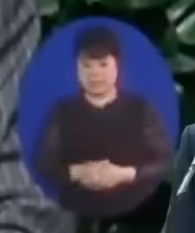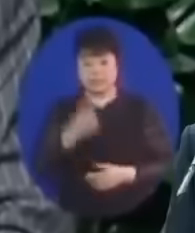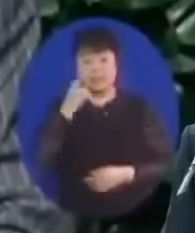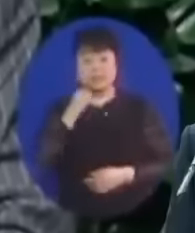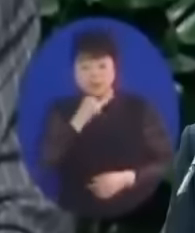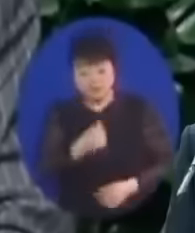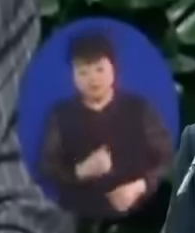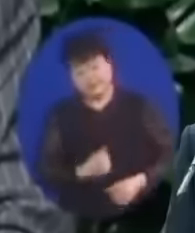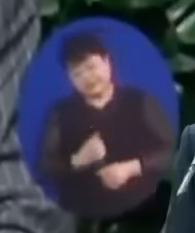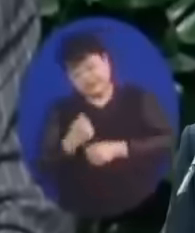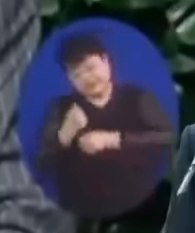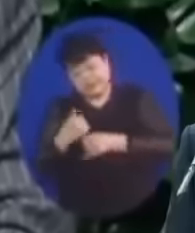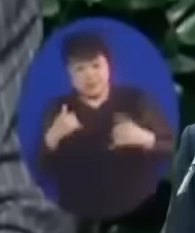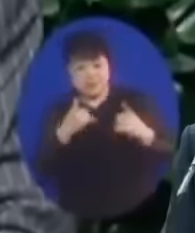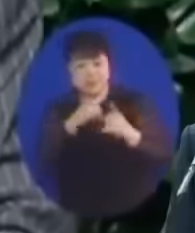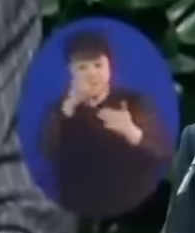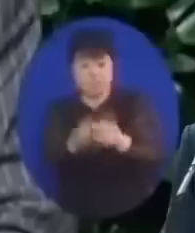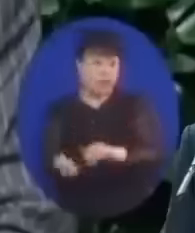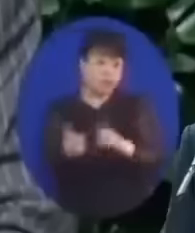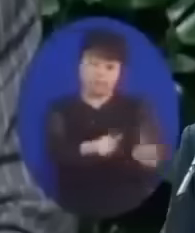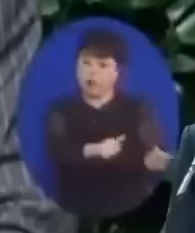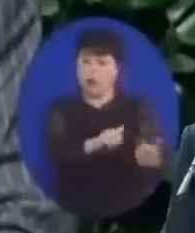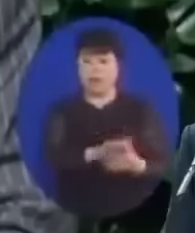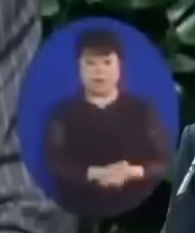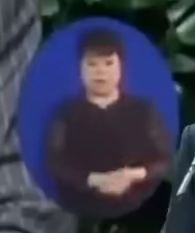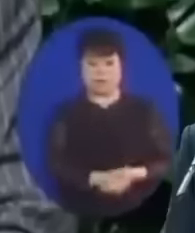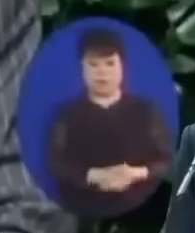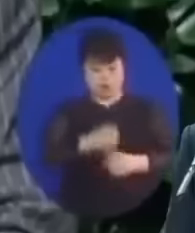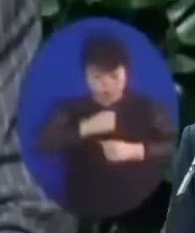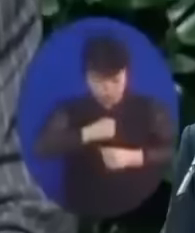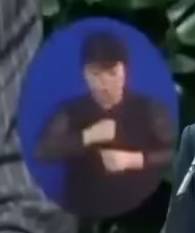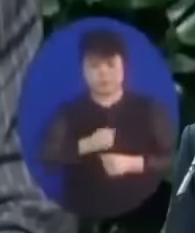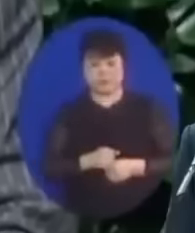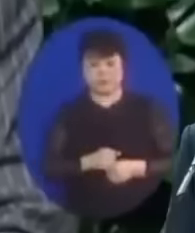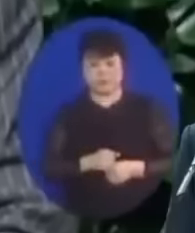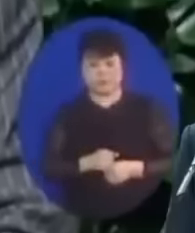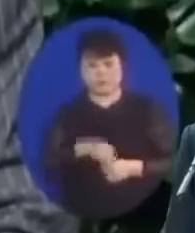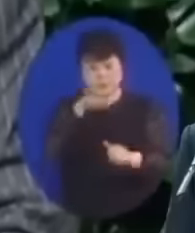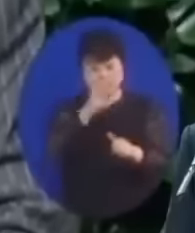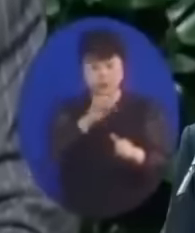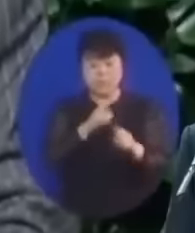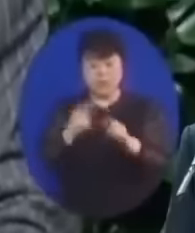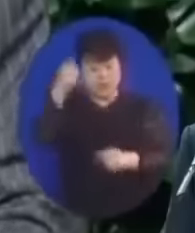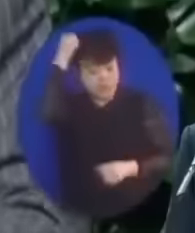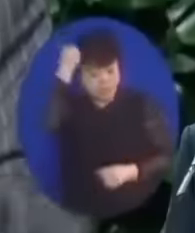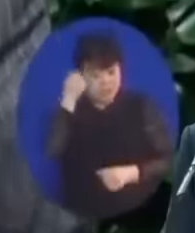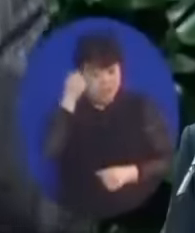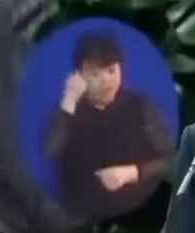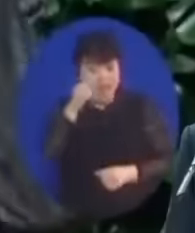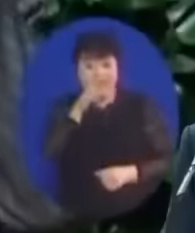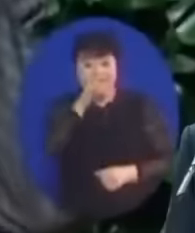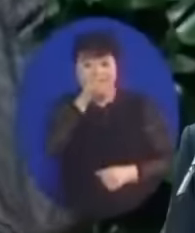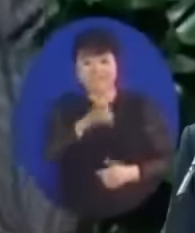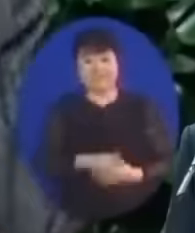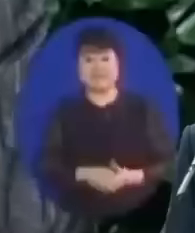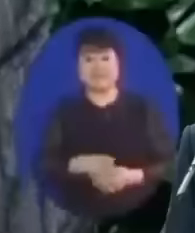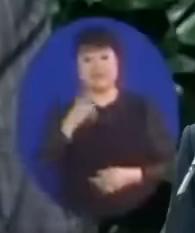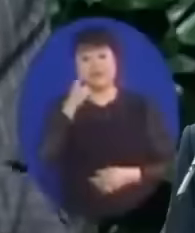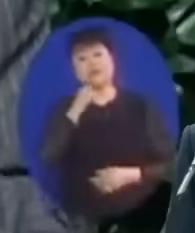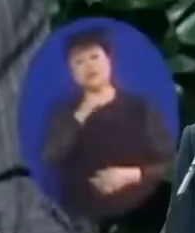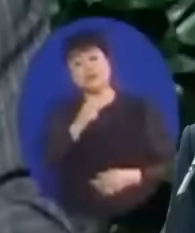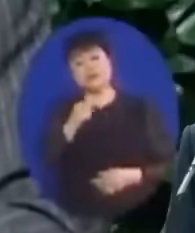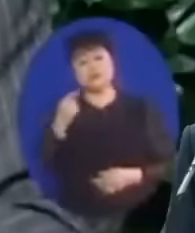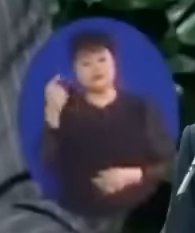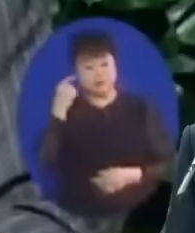졸고 게으르면 전쟁 시에 죽고 만다. 그렇게 호통치는 그 말이 내가 걸핏 졸면서